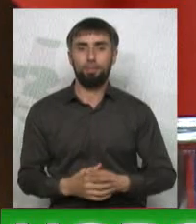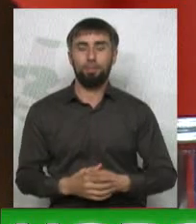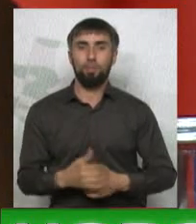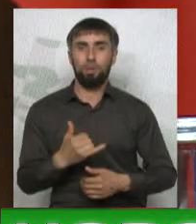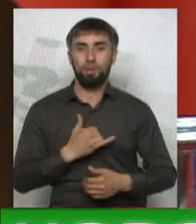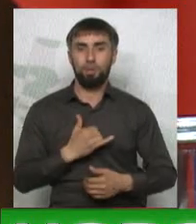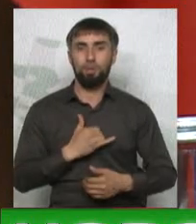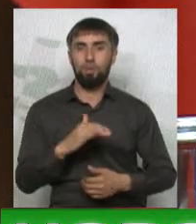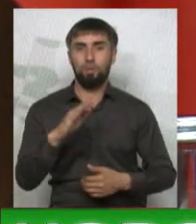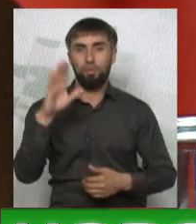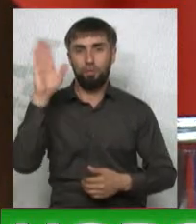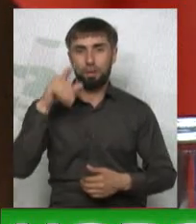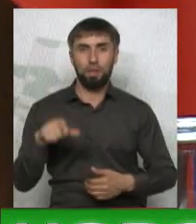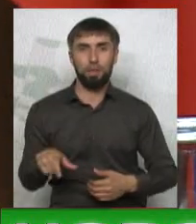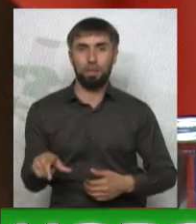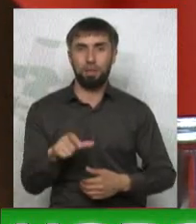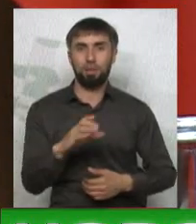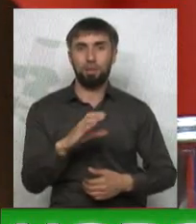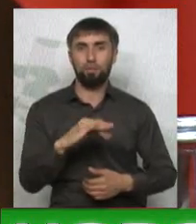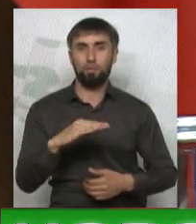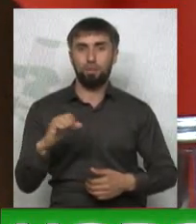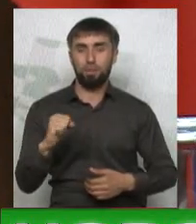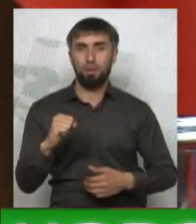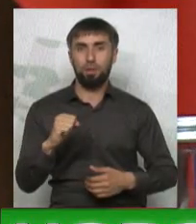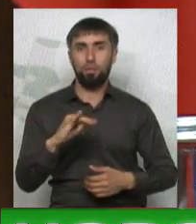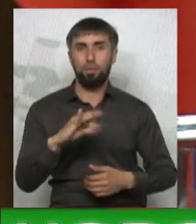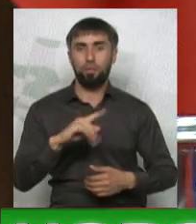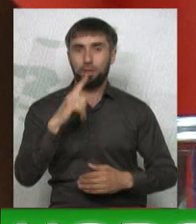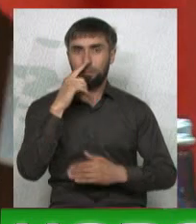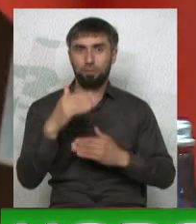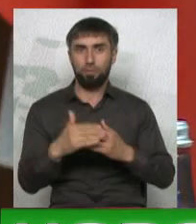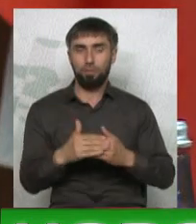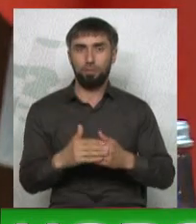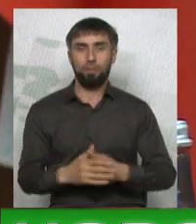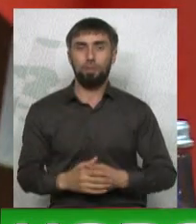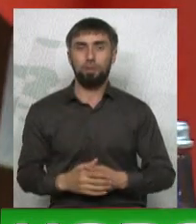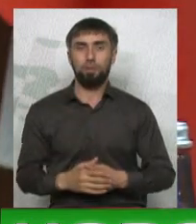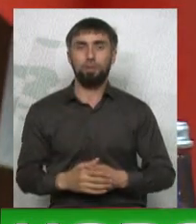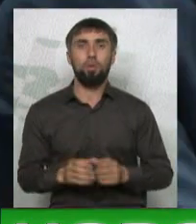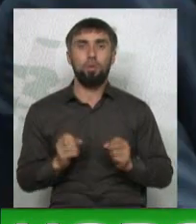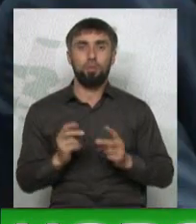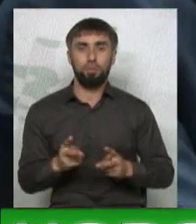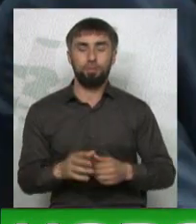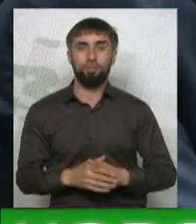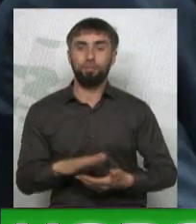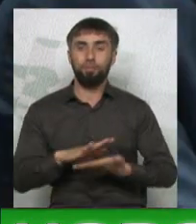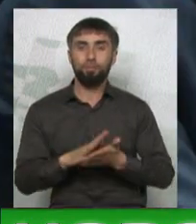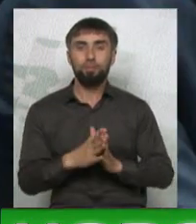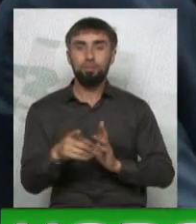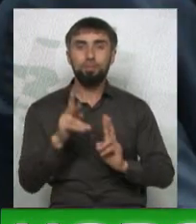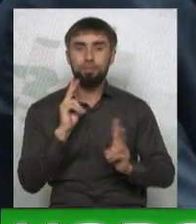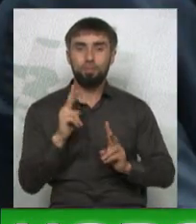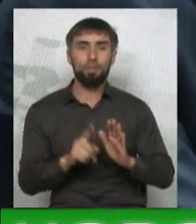У нас уровень реки федерального значения Суджа приблизился к критической отметке. Совещание в